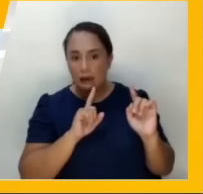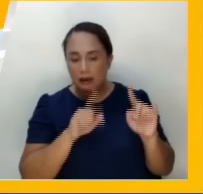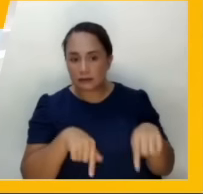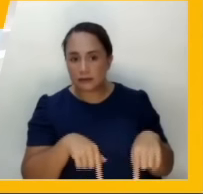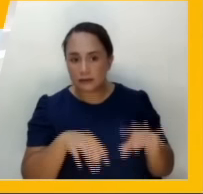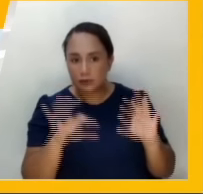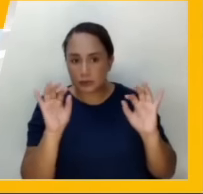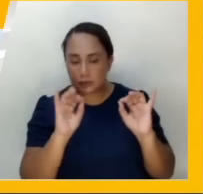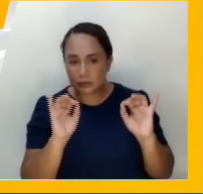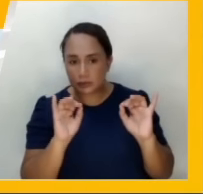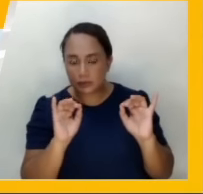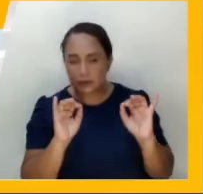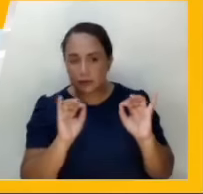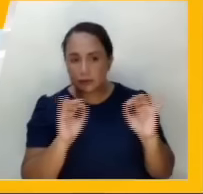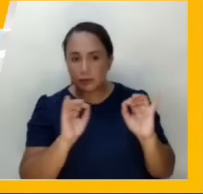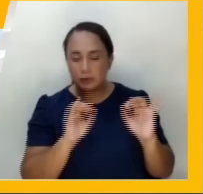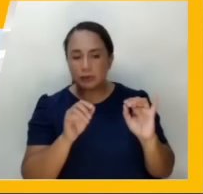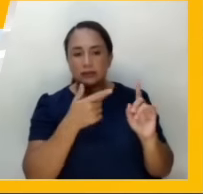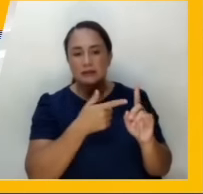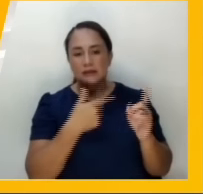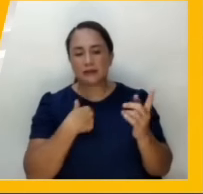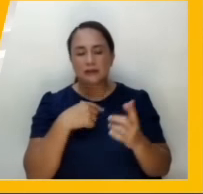ang Grammy-winning singer.